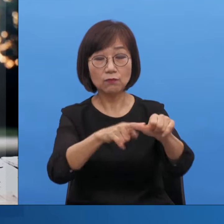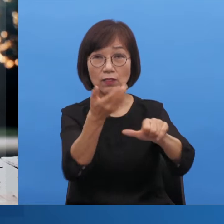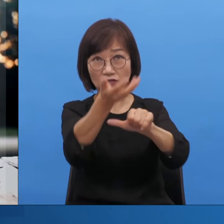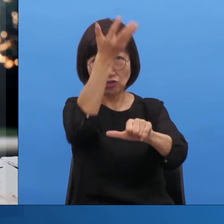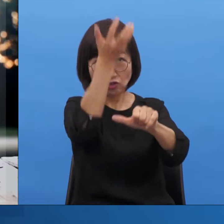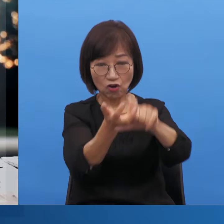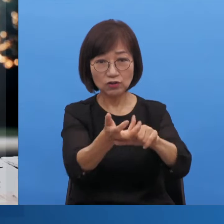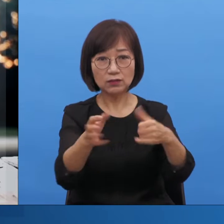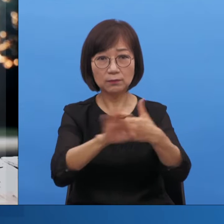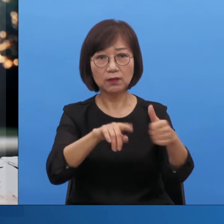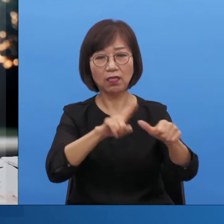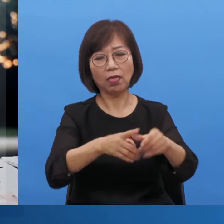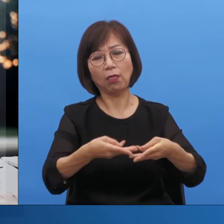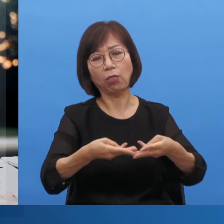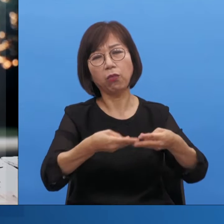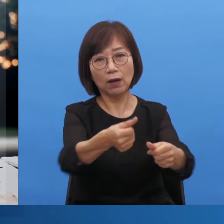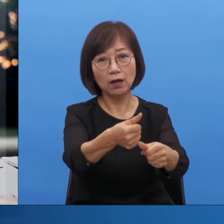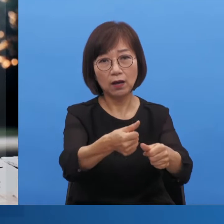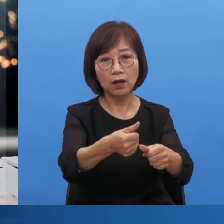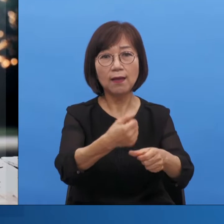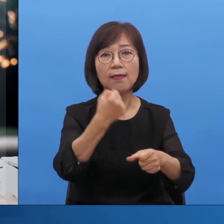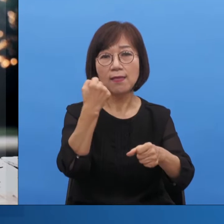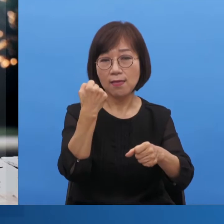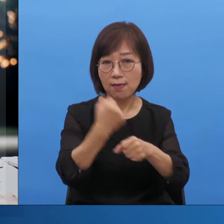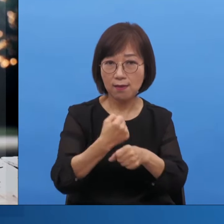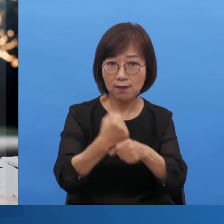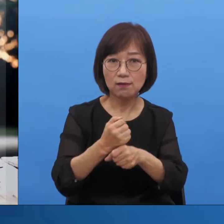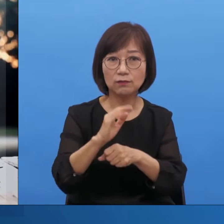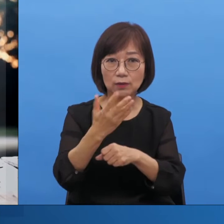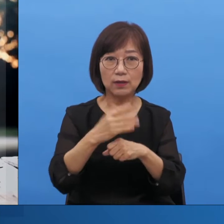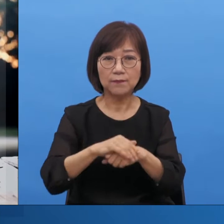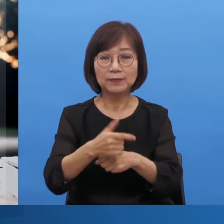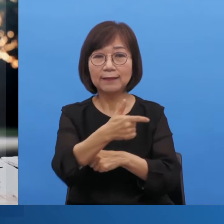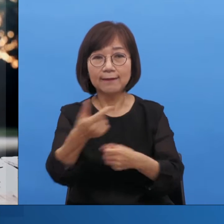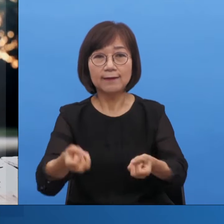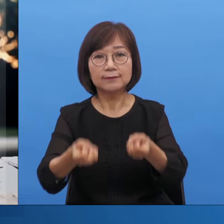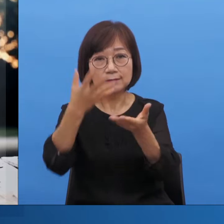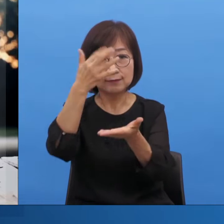위에 떨어지면 그를 가루로 만들어 흩으리라 하시니